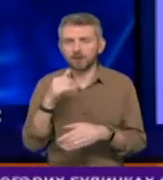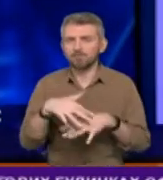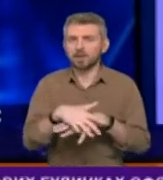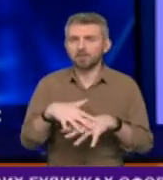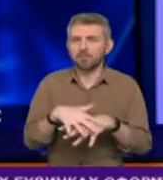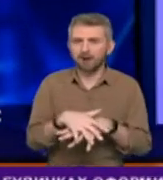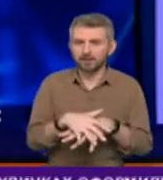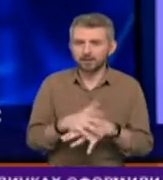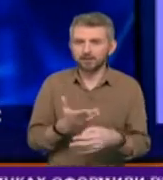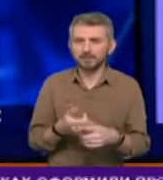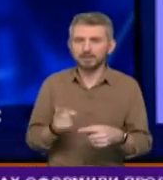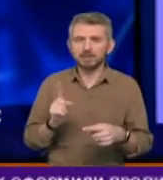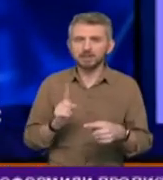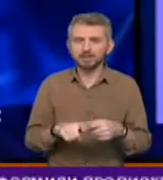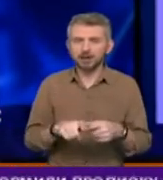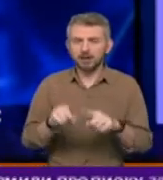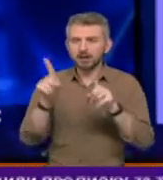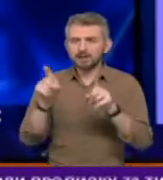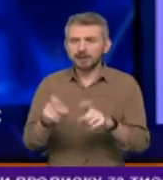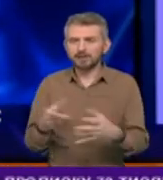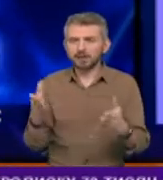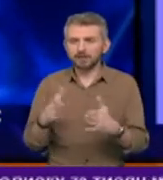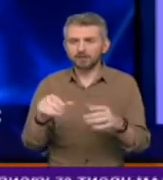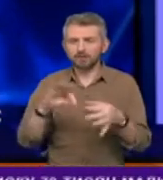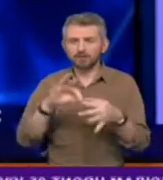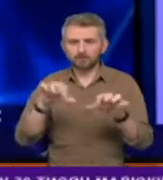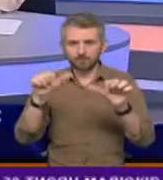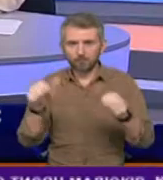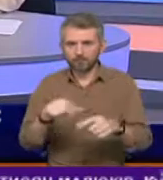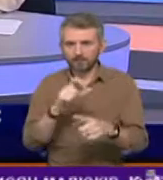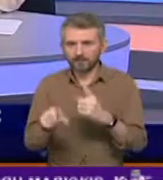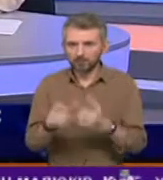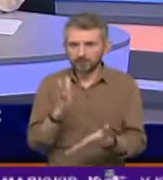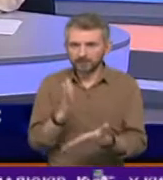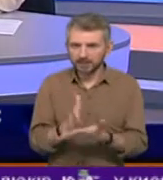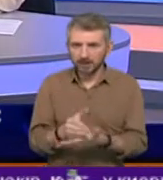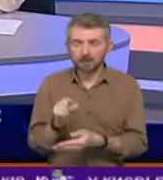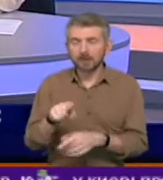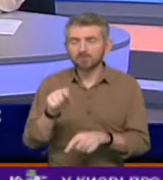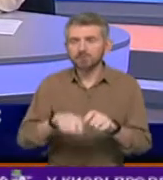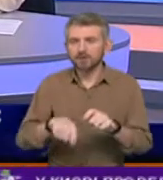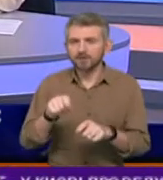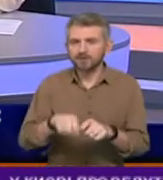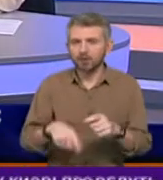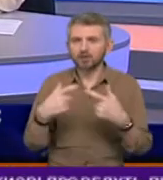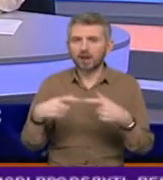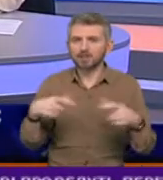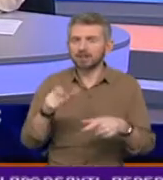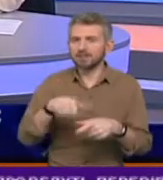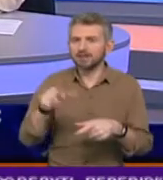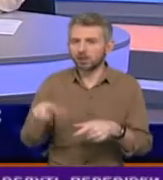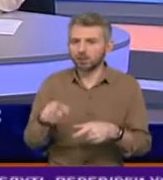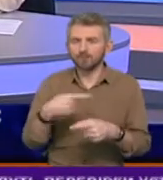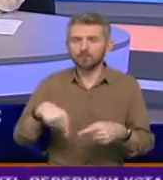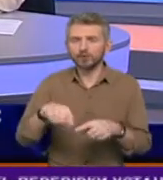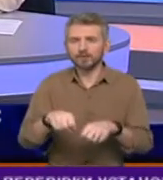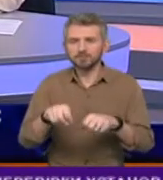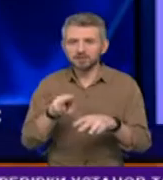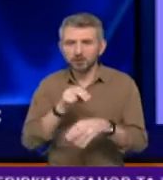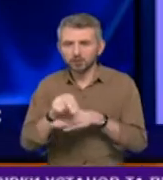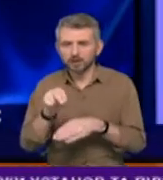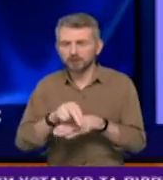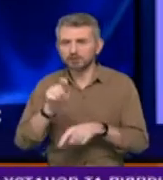забирали. Я знаю, що часи... Да. Ну, просто не одягали, бо знали, що будуть забирати. Про це я говорю. Так, я не знаю, годинники. Чи є